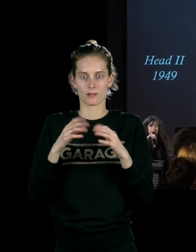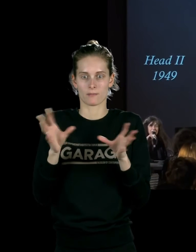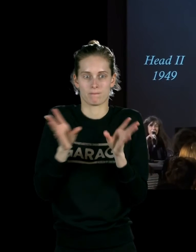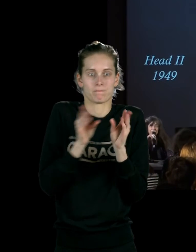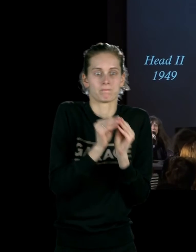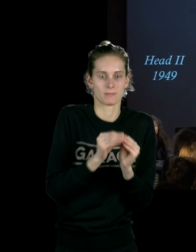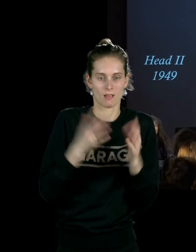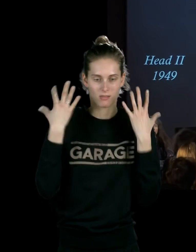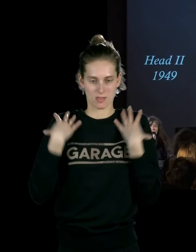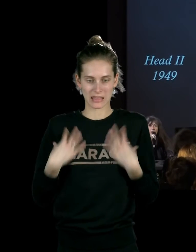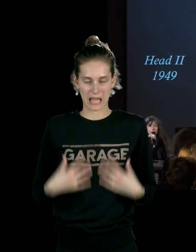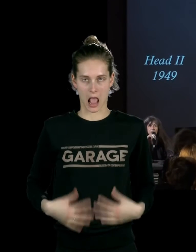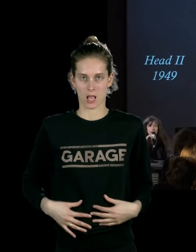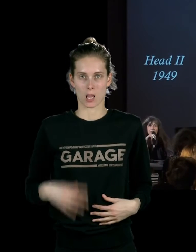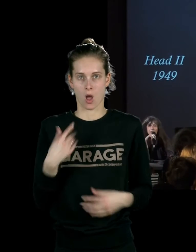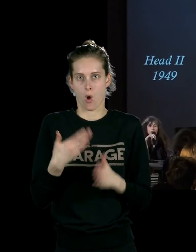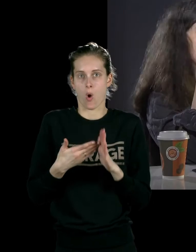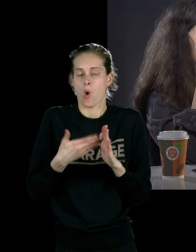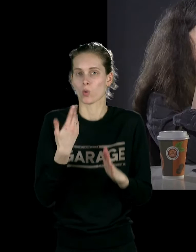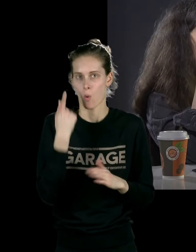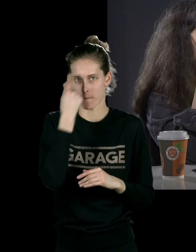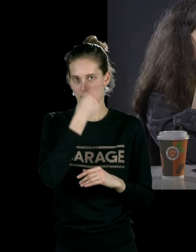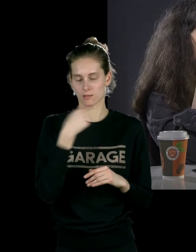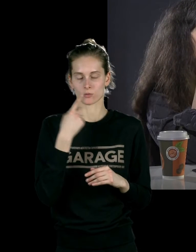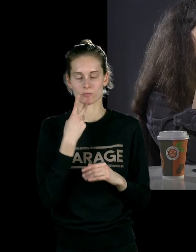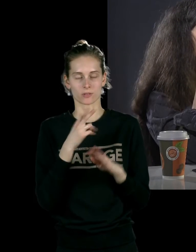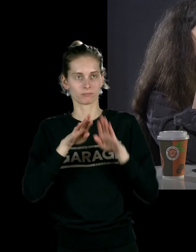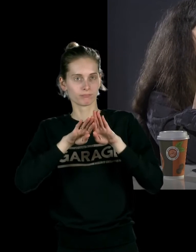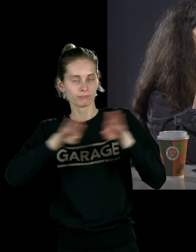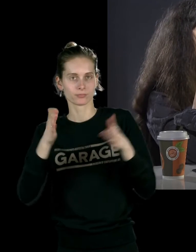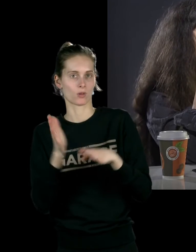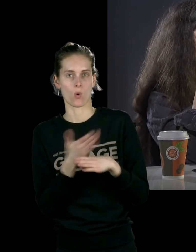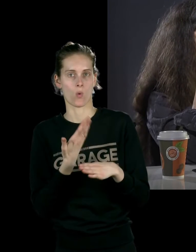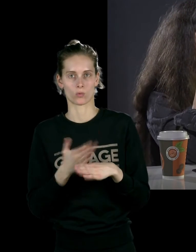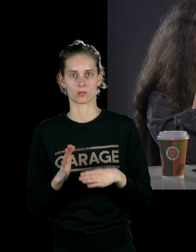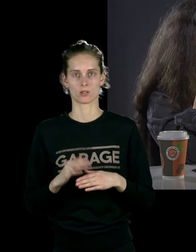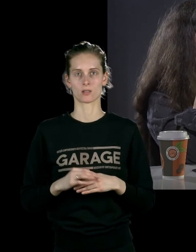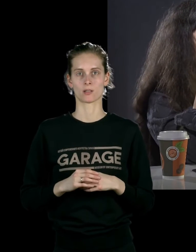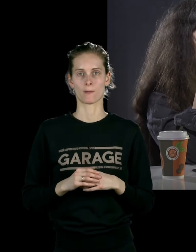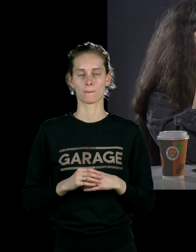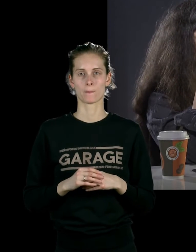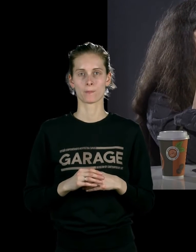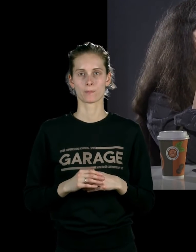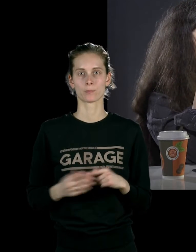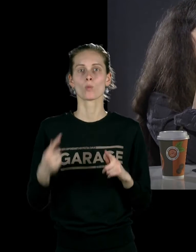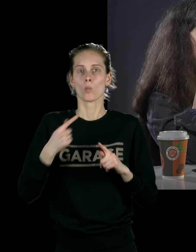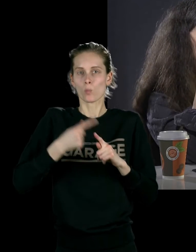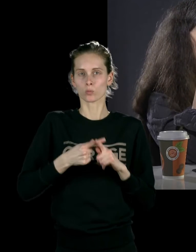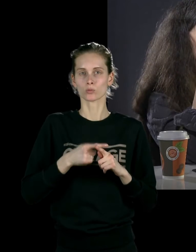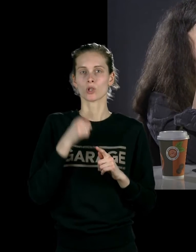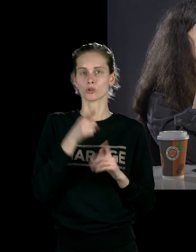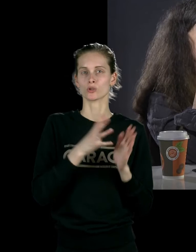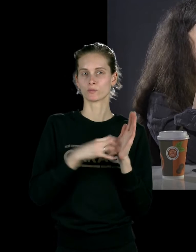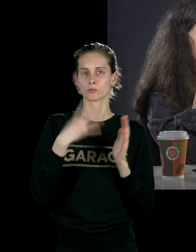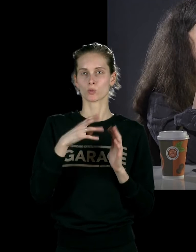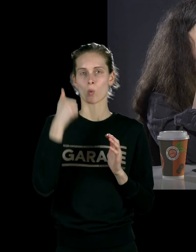сказать, отвлеченным от плотского представления образом человека. И в те же 40-е годы в его